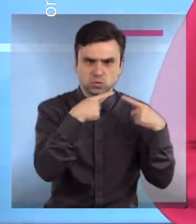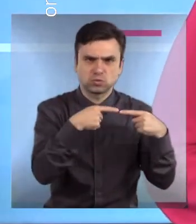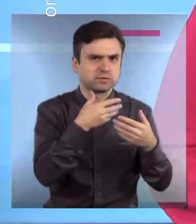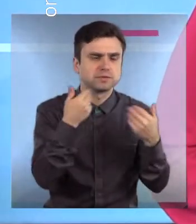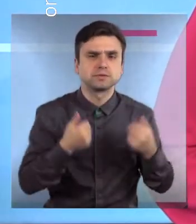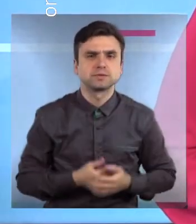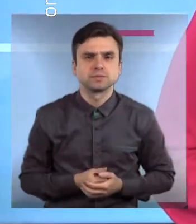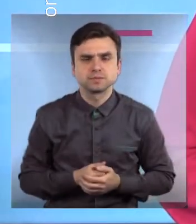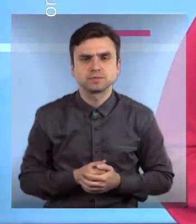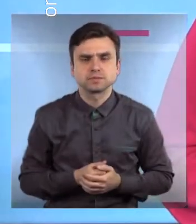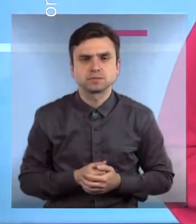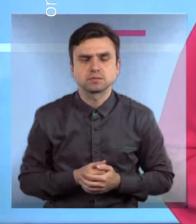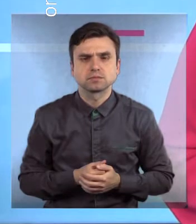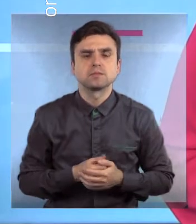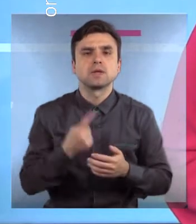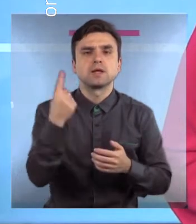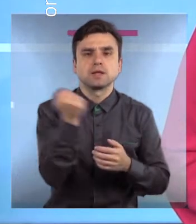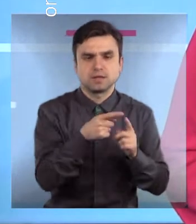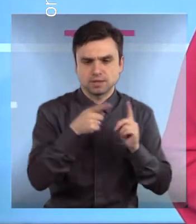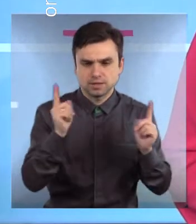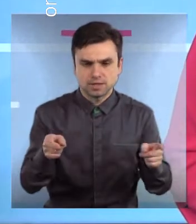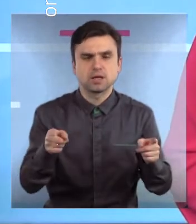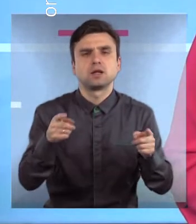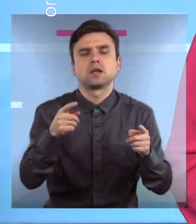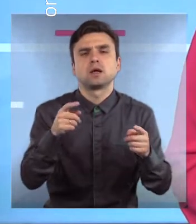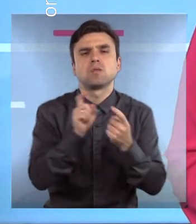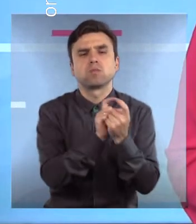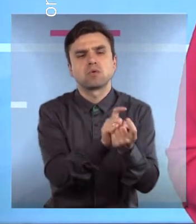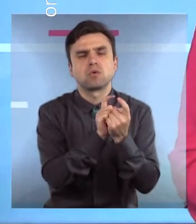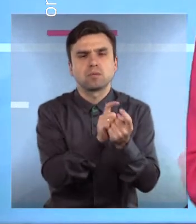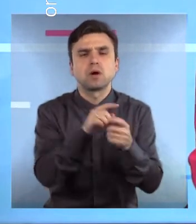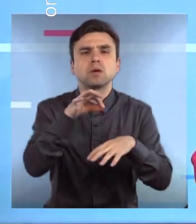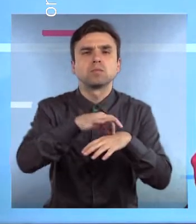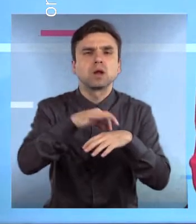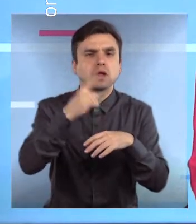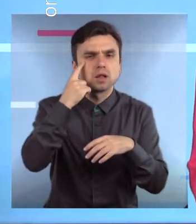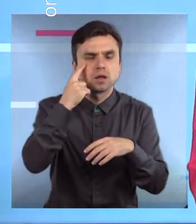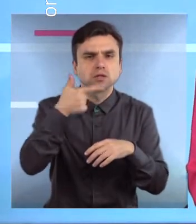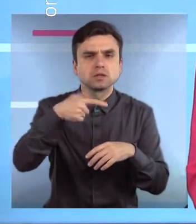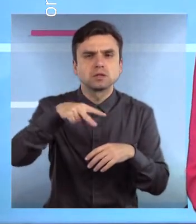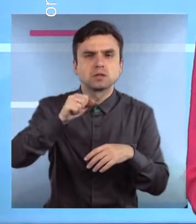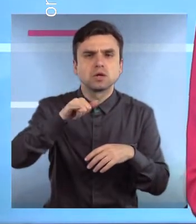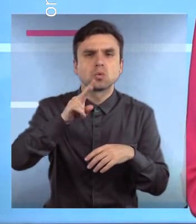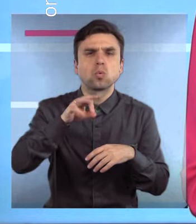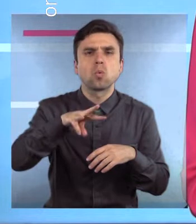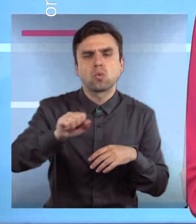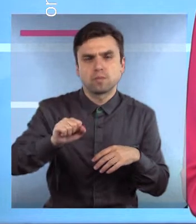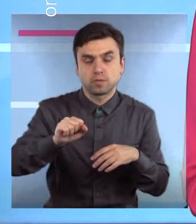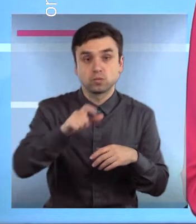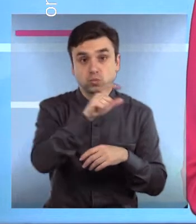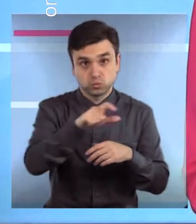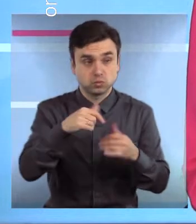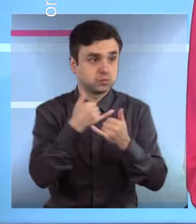Тиждень боротьби з глаукомою. З 10 по 16 березня містяни зможуть безкоштовно виміряти внутрішньоочний тиск.